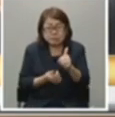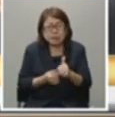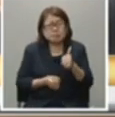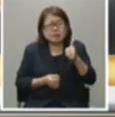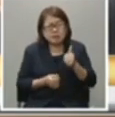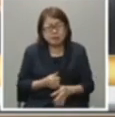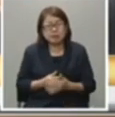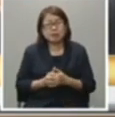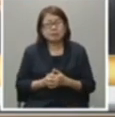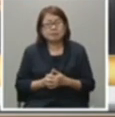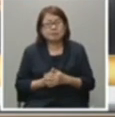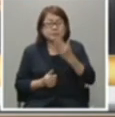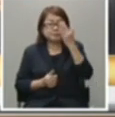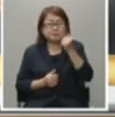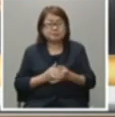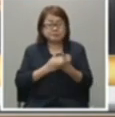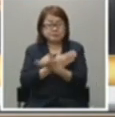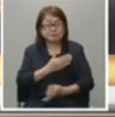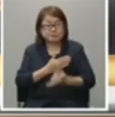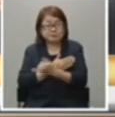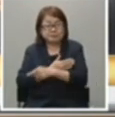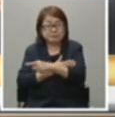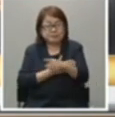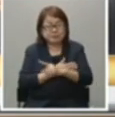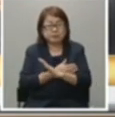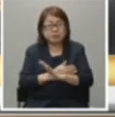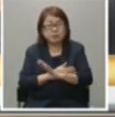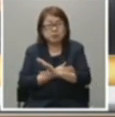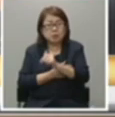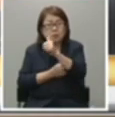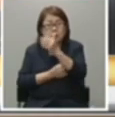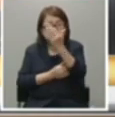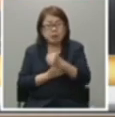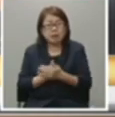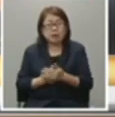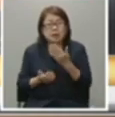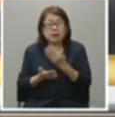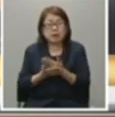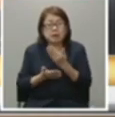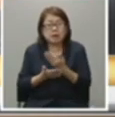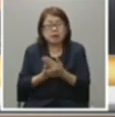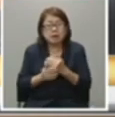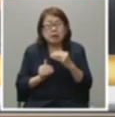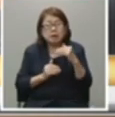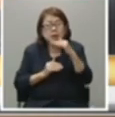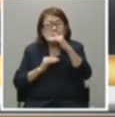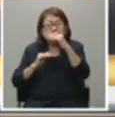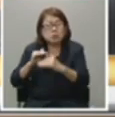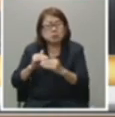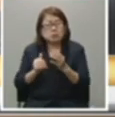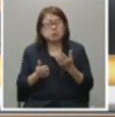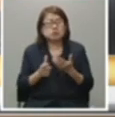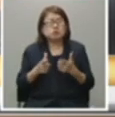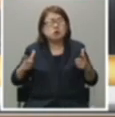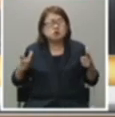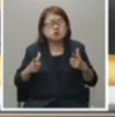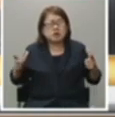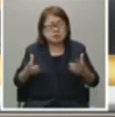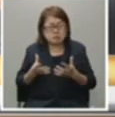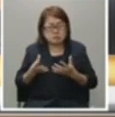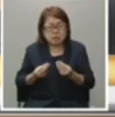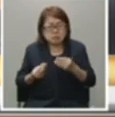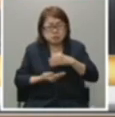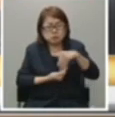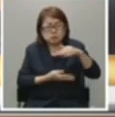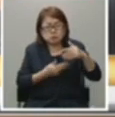พราะว่าประเทศเหล่านี้ที่เติบโตต่ำเพราะว่าขนาดเศรษฐกิจของเขามีขนาดใหญ่